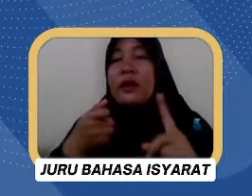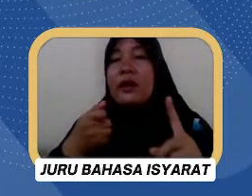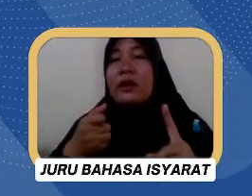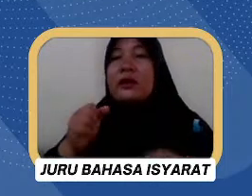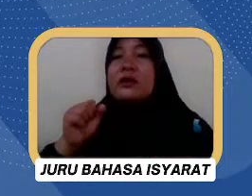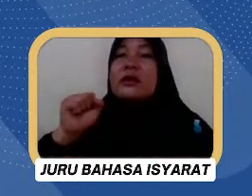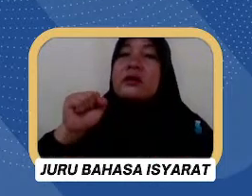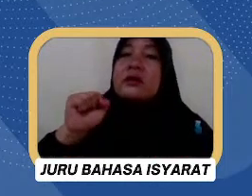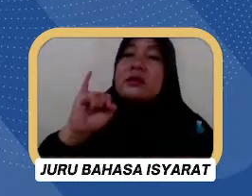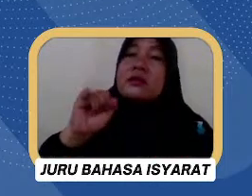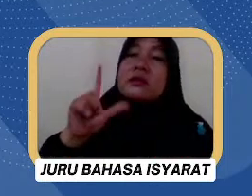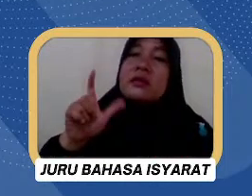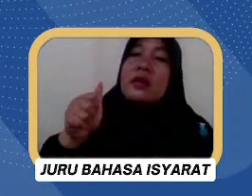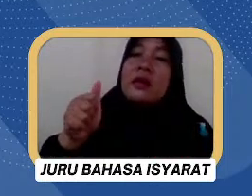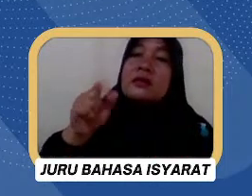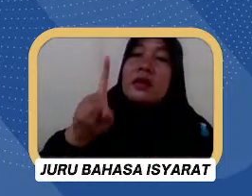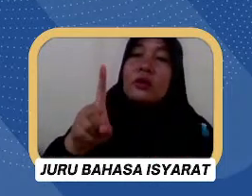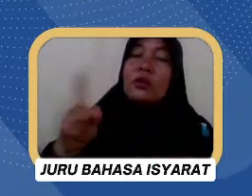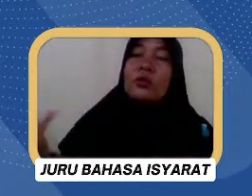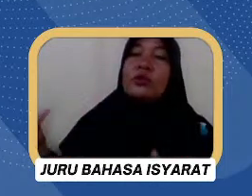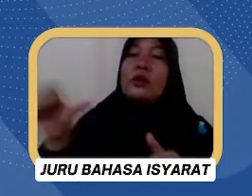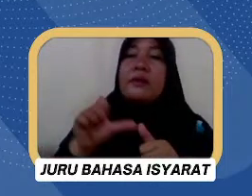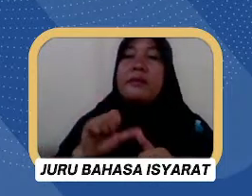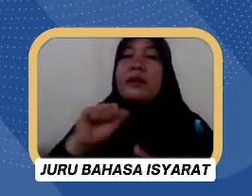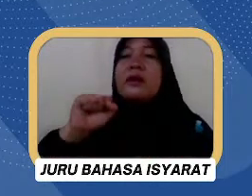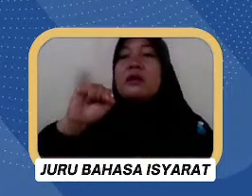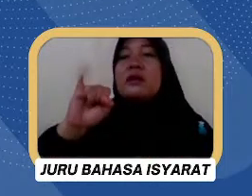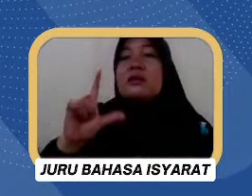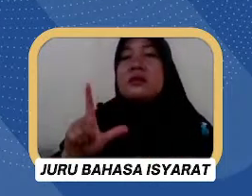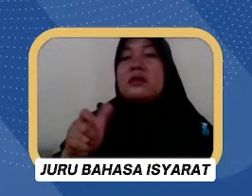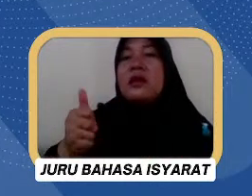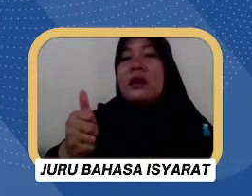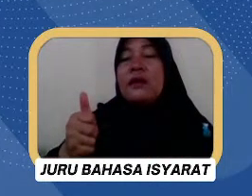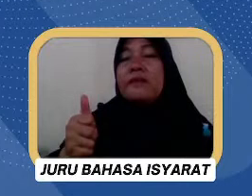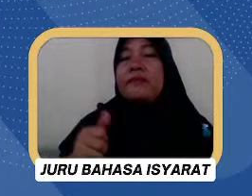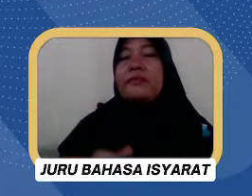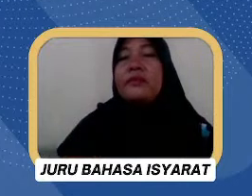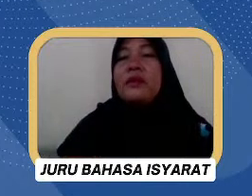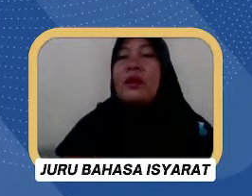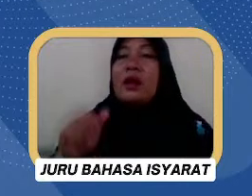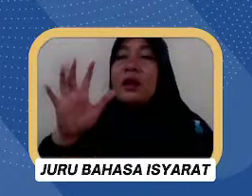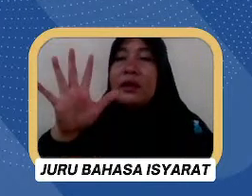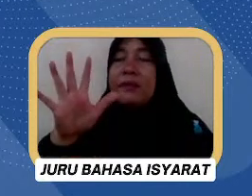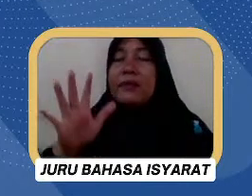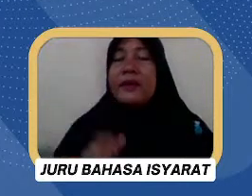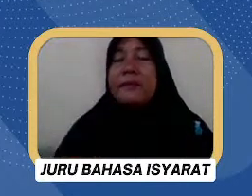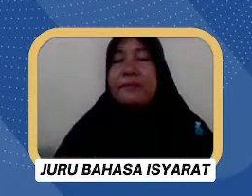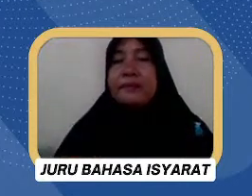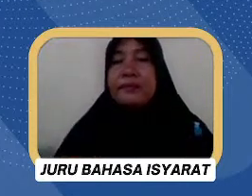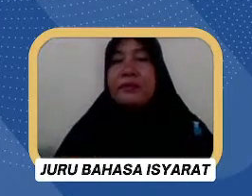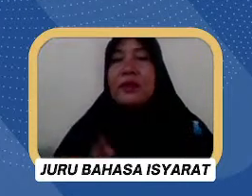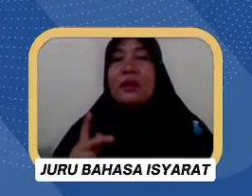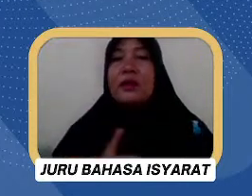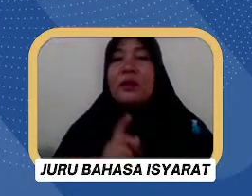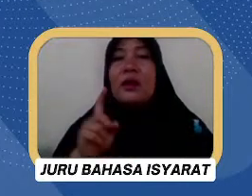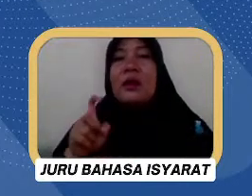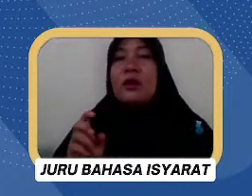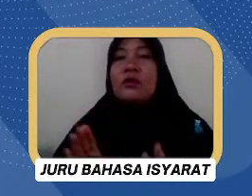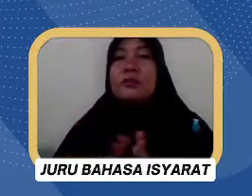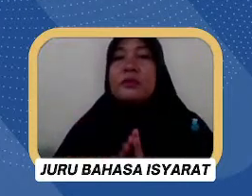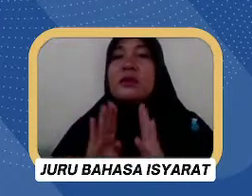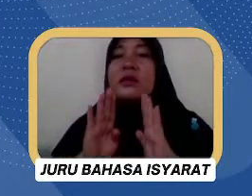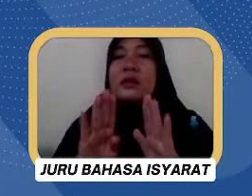bermedia harus beretika, mengedepankan moralitas. Supaya apa? Supaya mempunyai